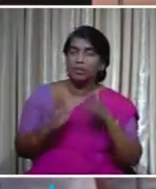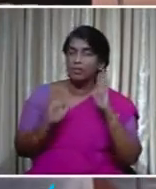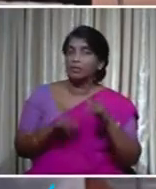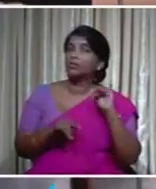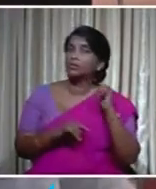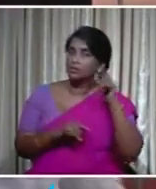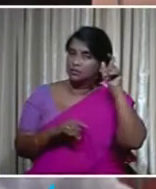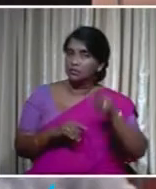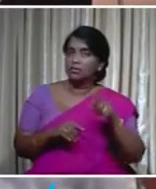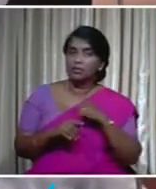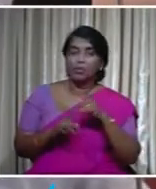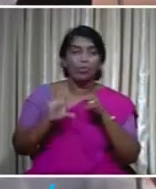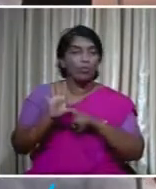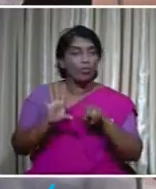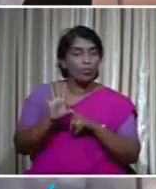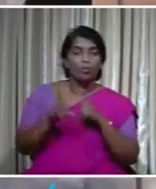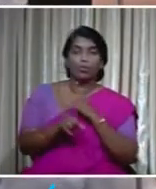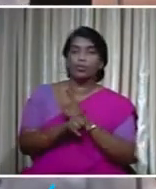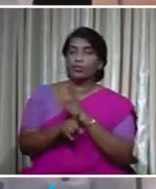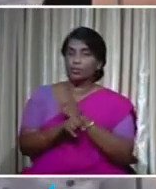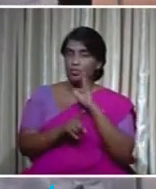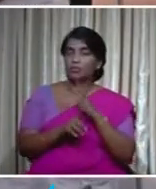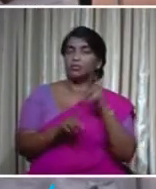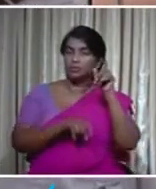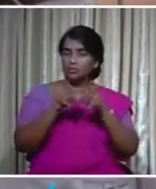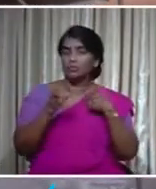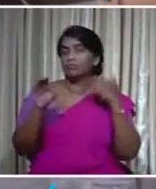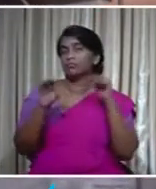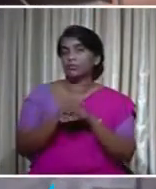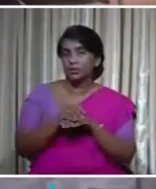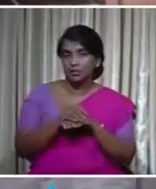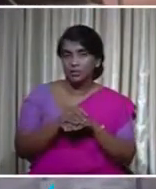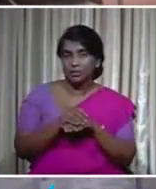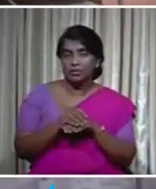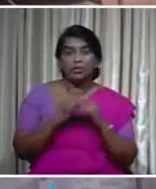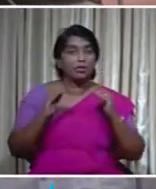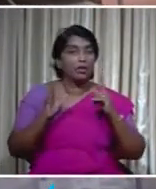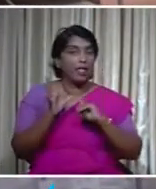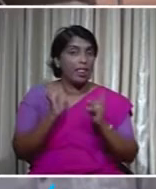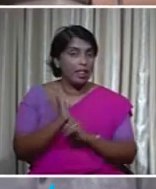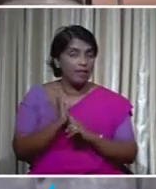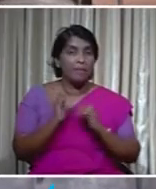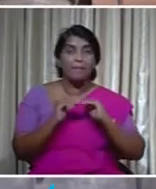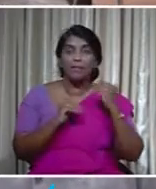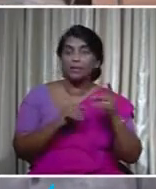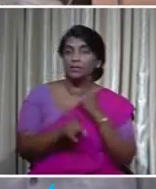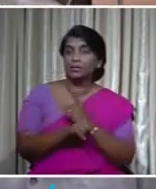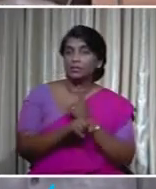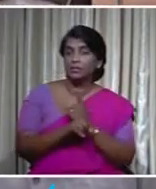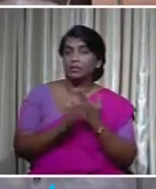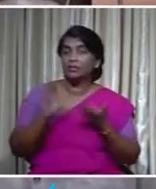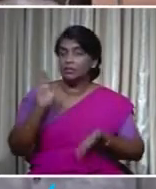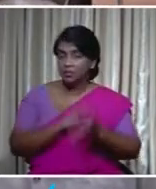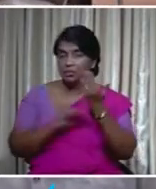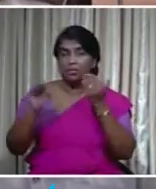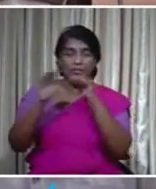காப்போத்த உயர்தரத்திலே சித்தி பெற்ற சர்ச்கோர் அடிப்படையில் தான் அவர்கள் உள்வாங்கப்படுகிறார்கள். பல்கலைக்கழகம் செல்கின்றவர் போக